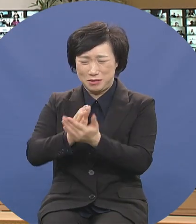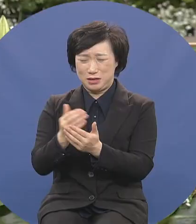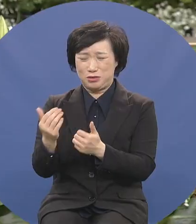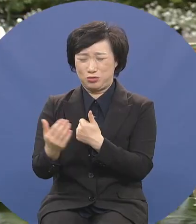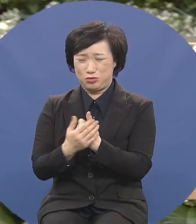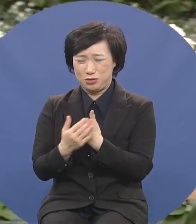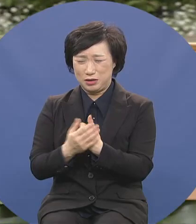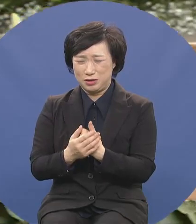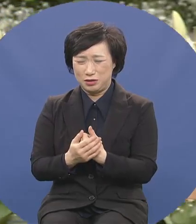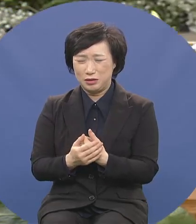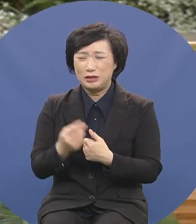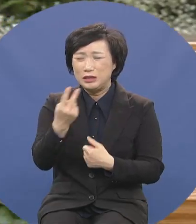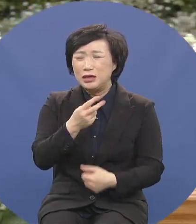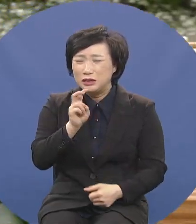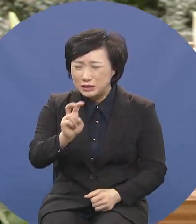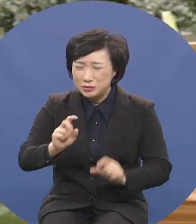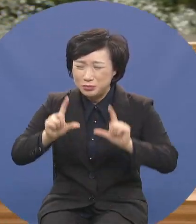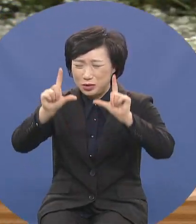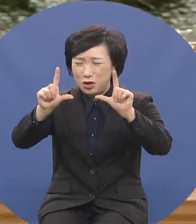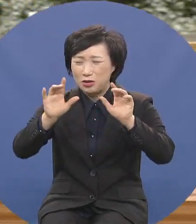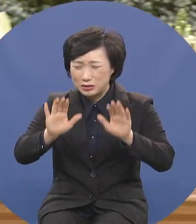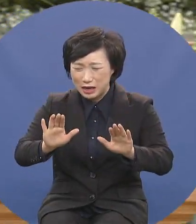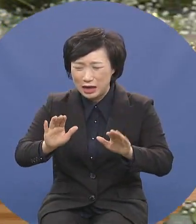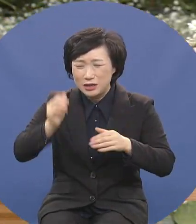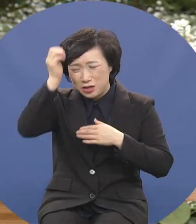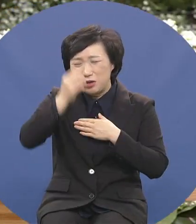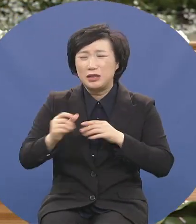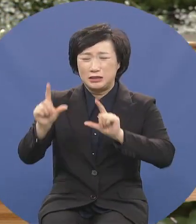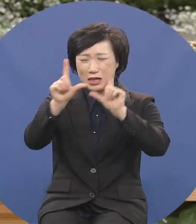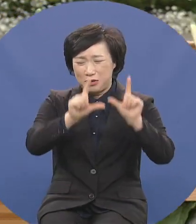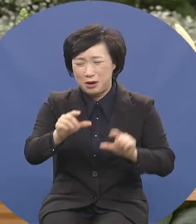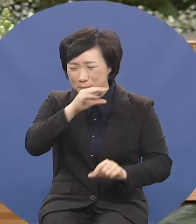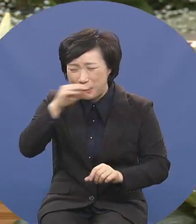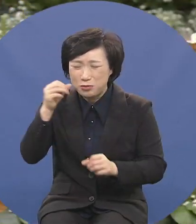도와주시옵소서. 2020년을 영적 생활을 바로